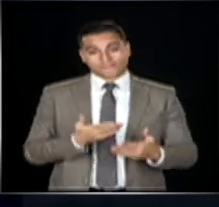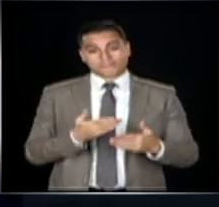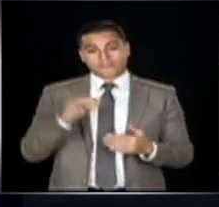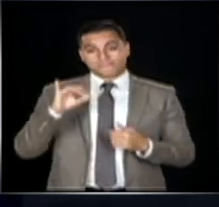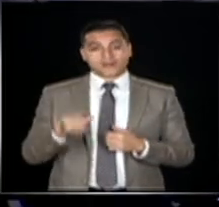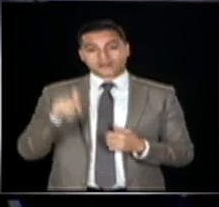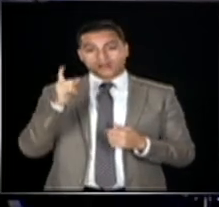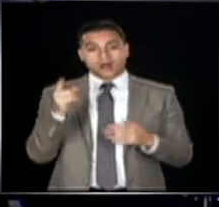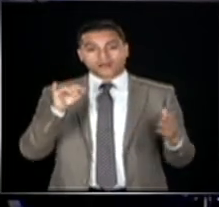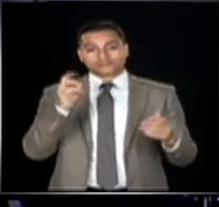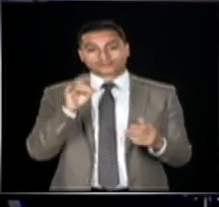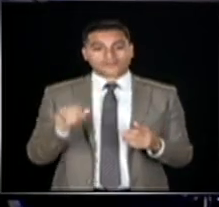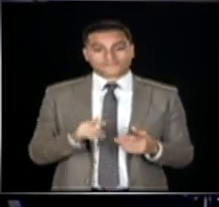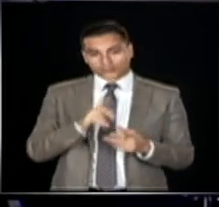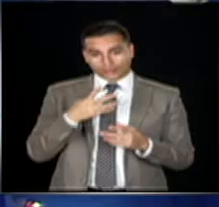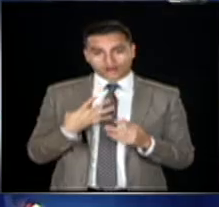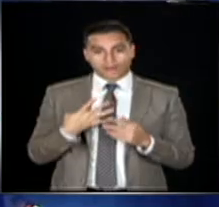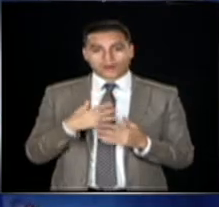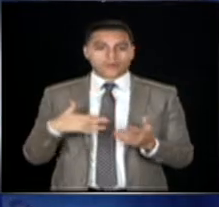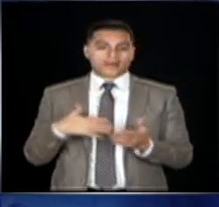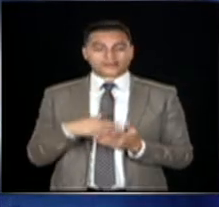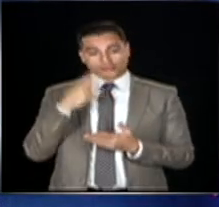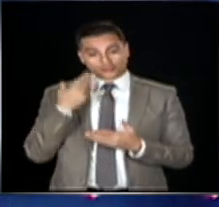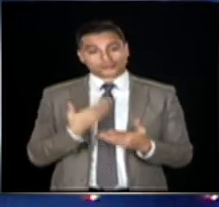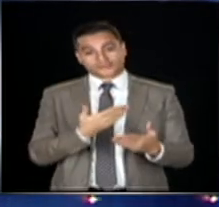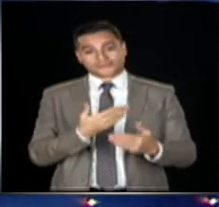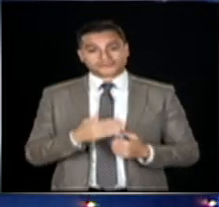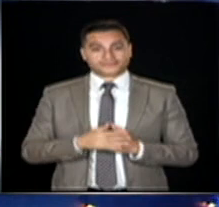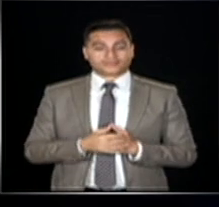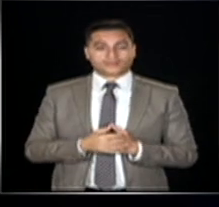ميار مصطفى، السؤال الرابع والأخير.